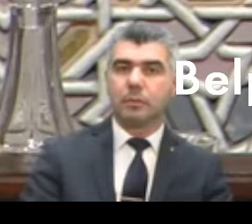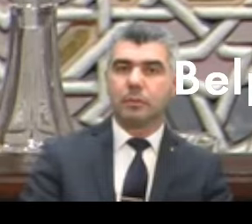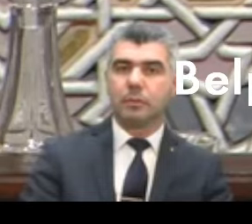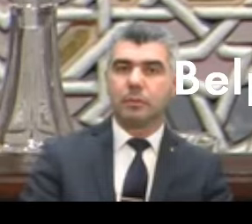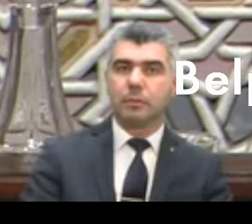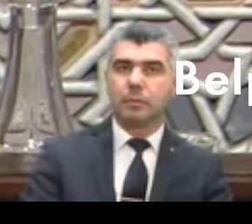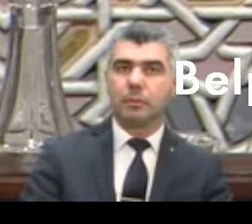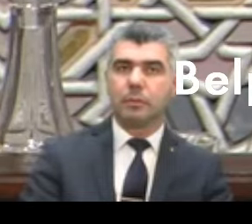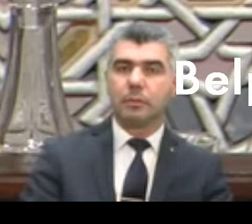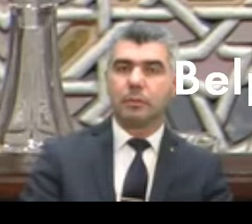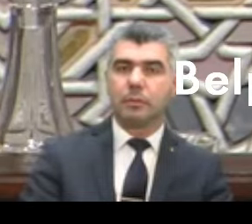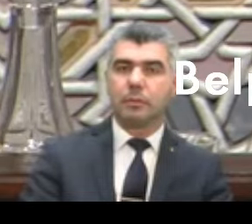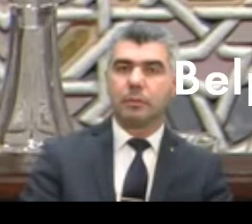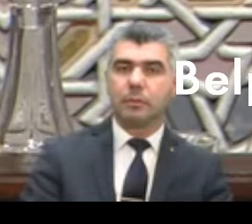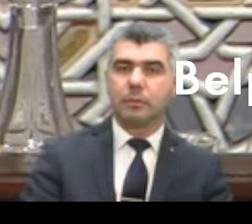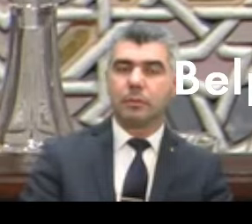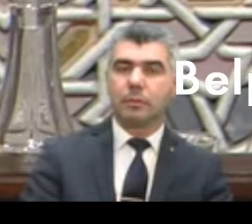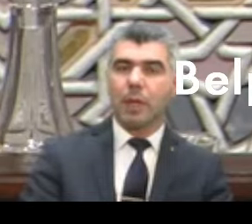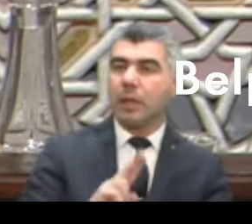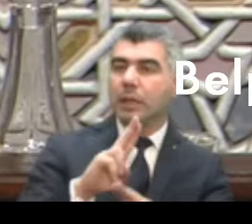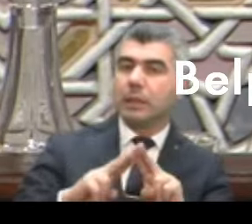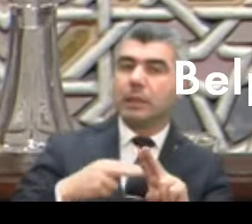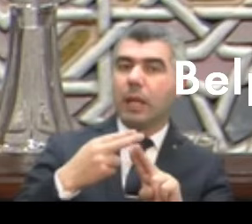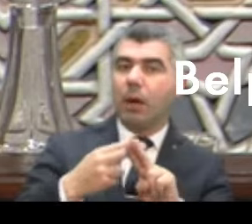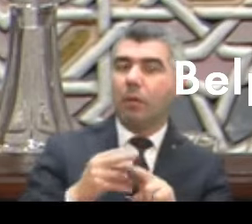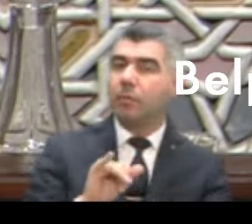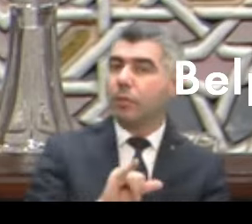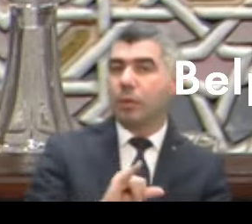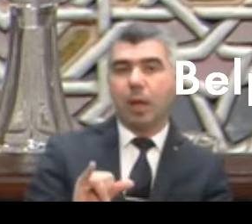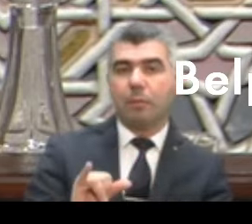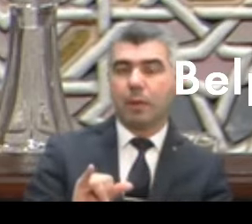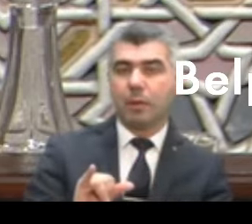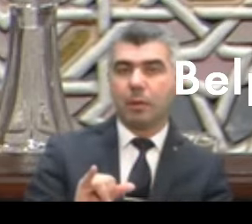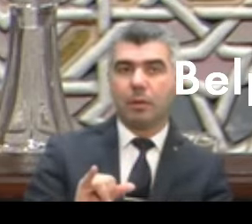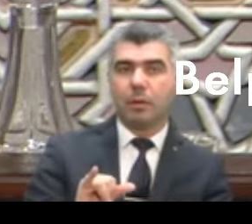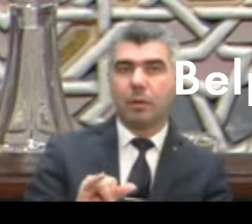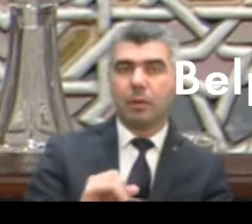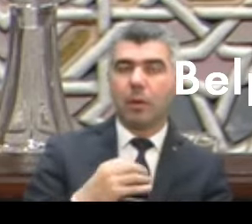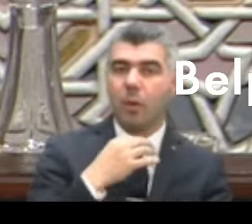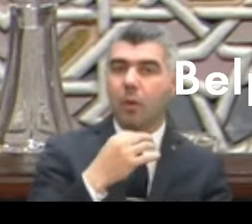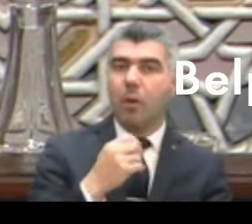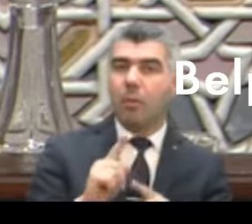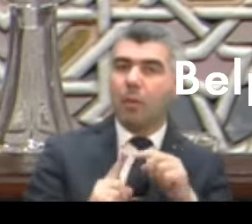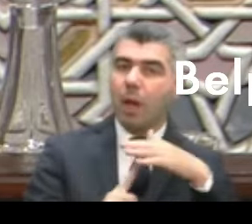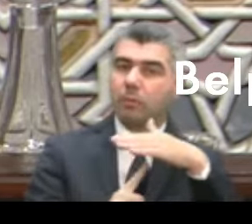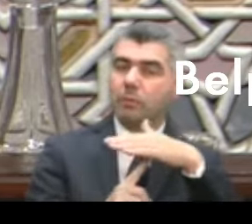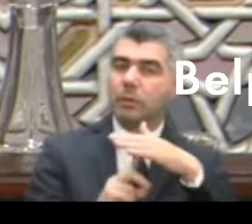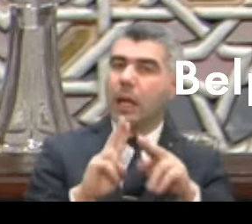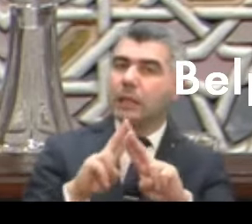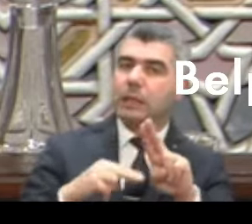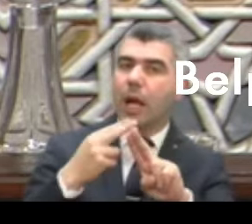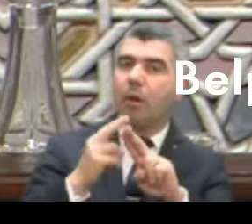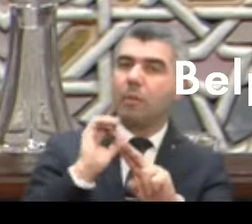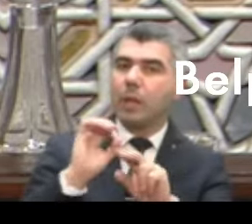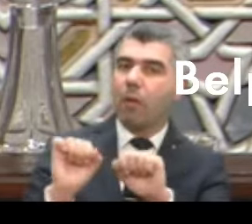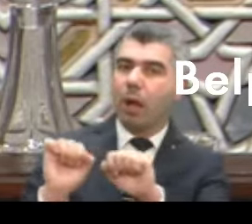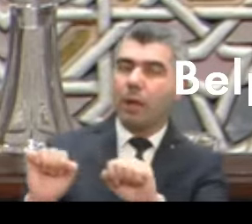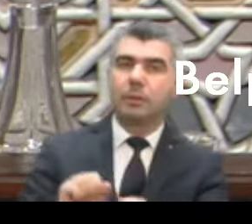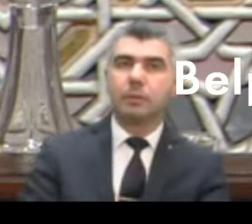الله يخليك ما ترديش على السيد الرئيس ما ترديش على السيد انا اللي كنبر الجلسه وانا اللي عطيت عطيته الجواب